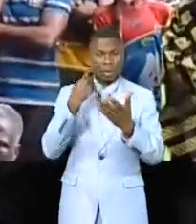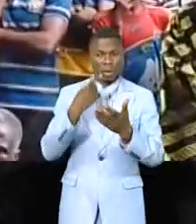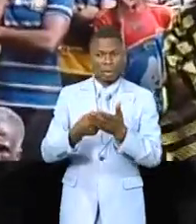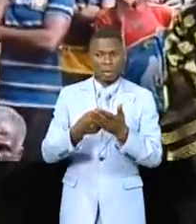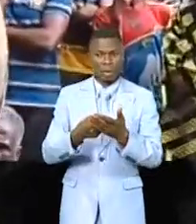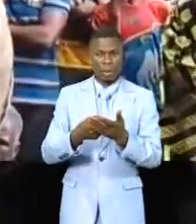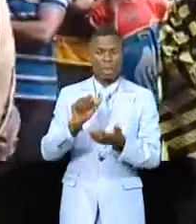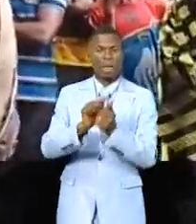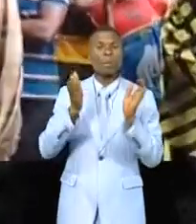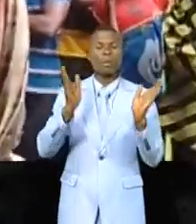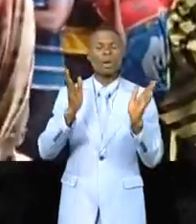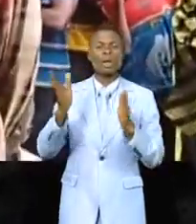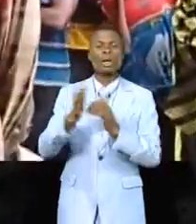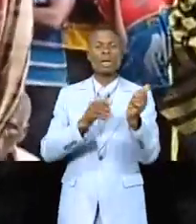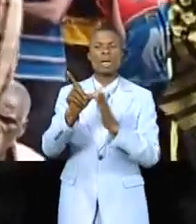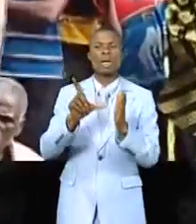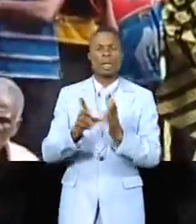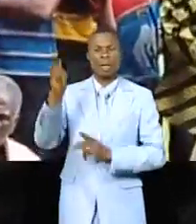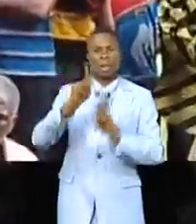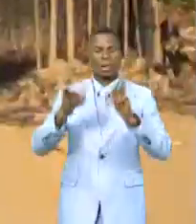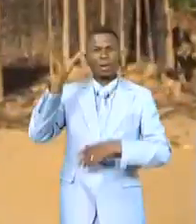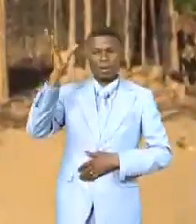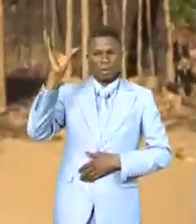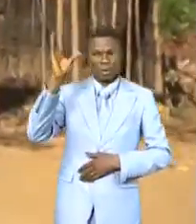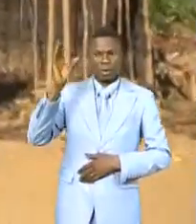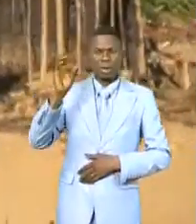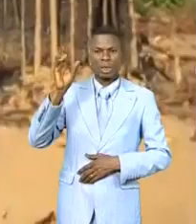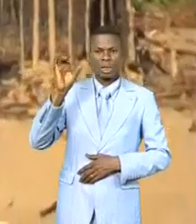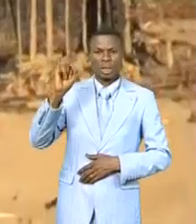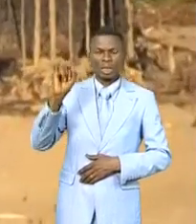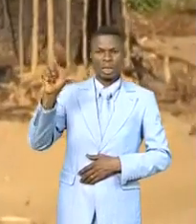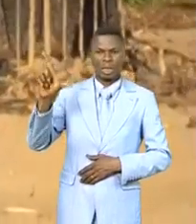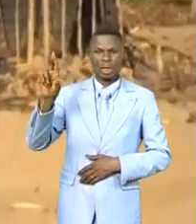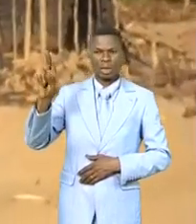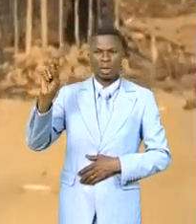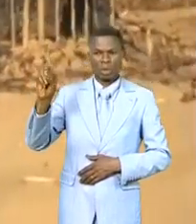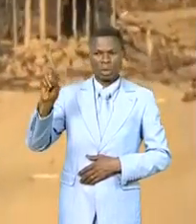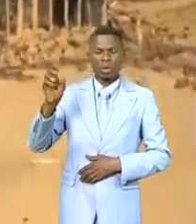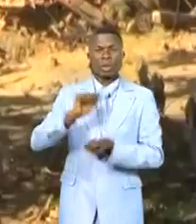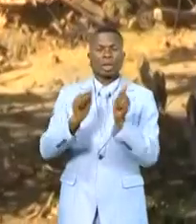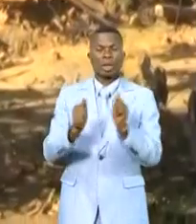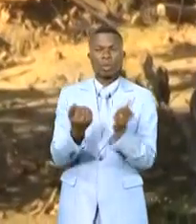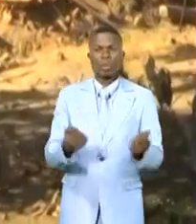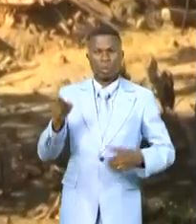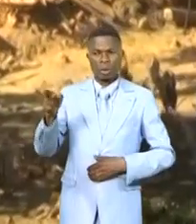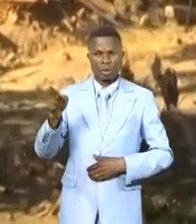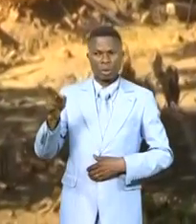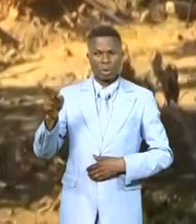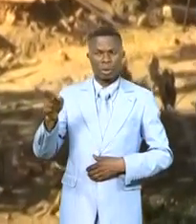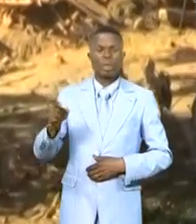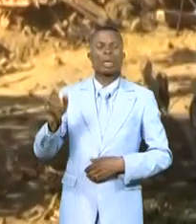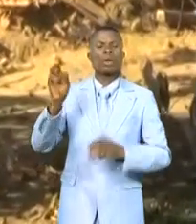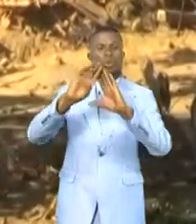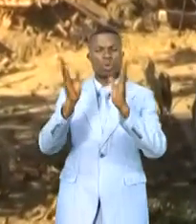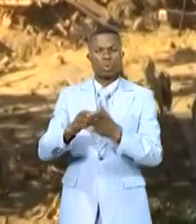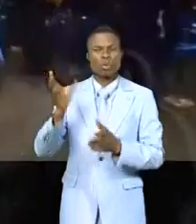d'actes contraires à la loi commis par les habitants du village Ilongo Kindo, contre leurs frères de village Ilopo Ifongolele